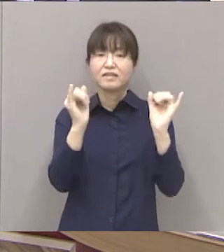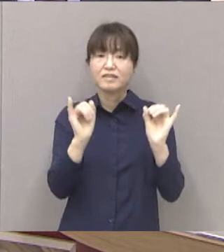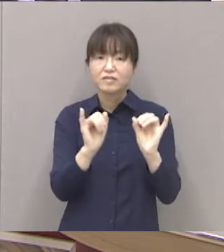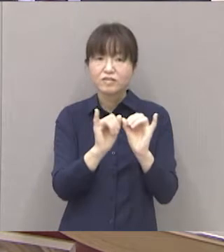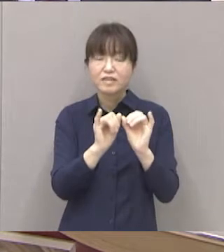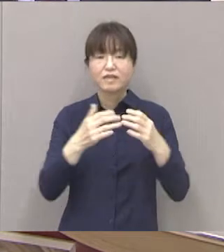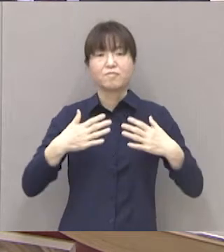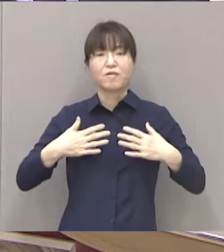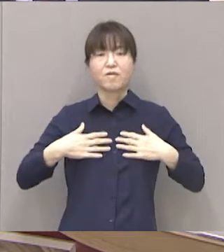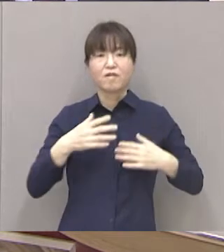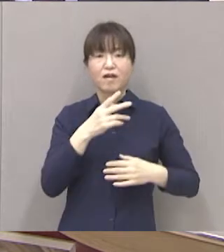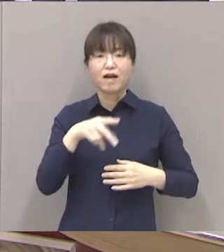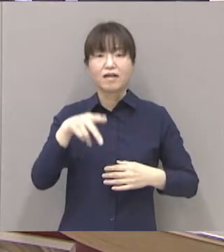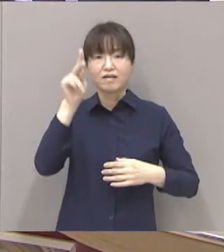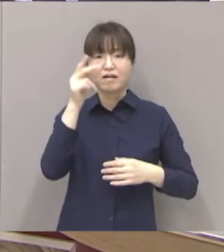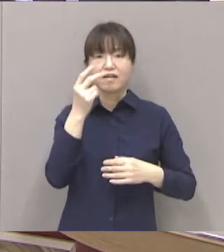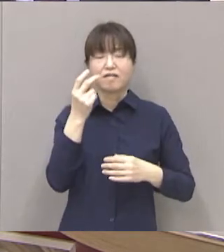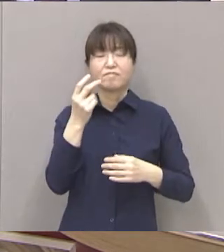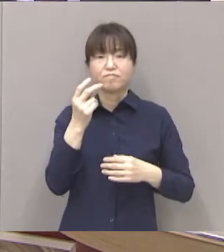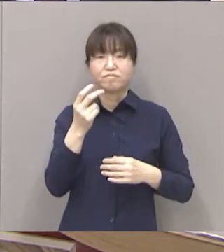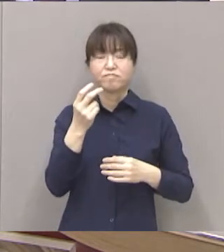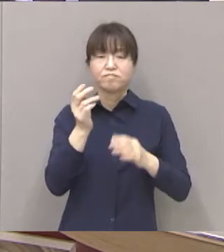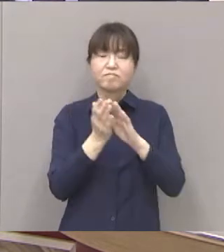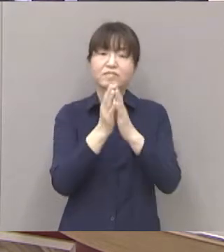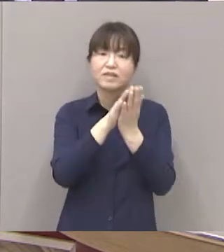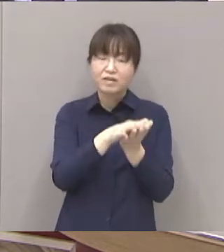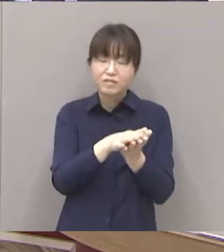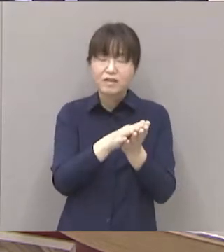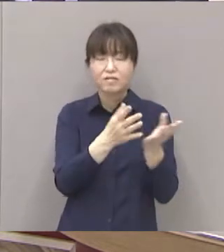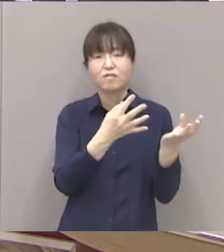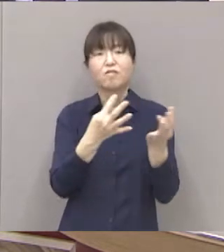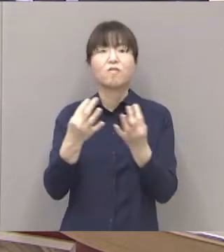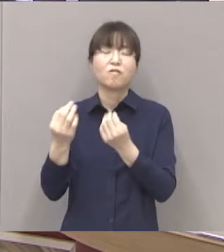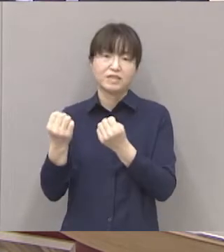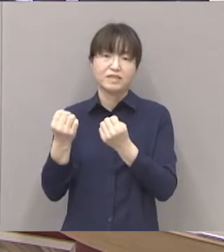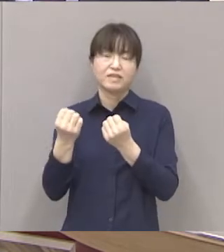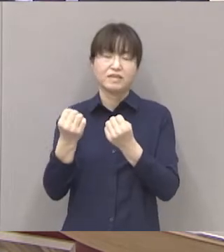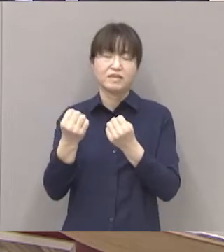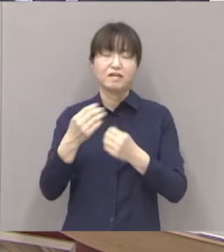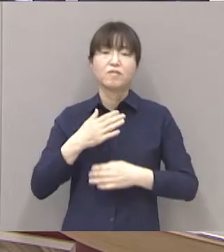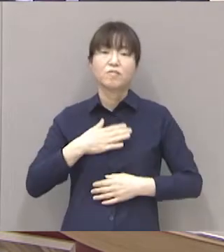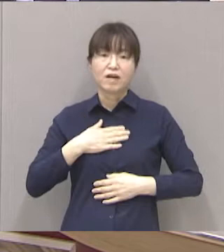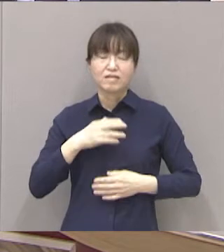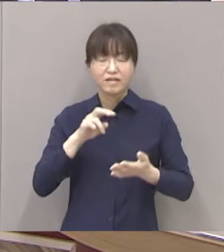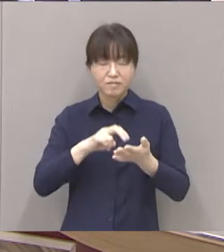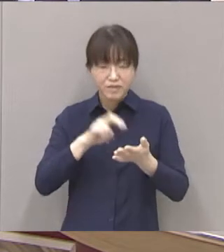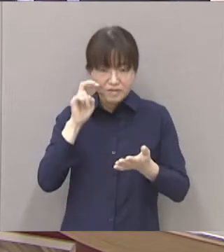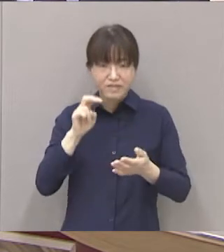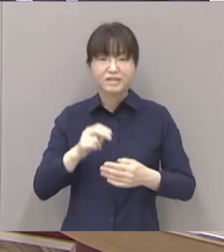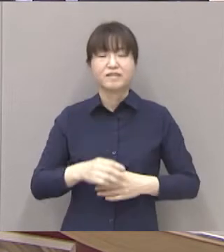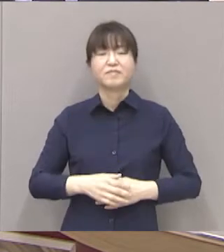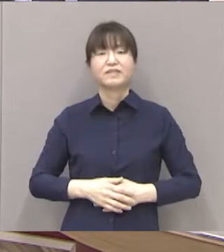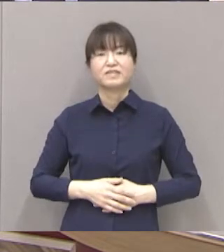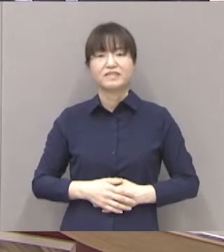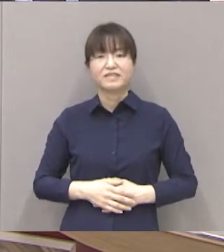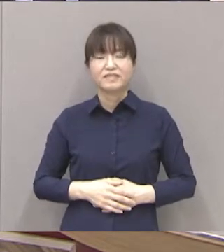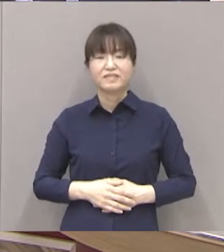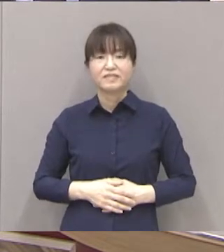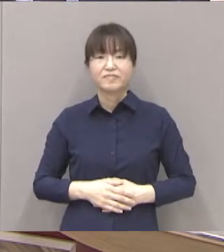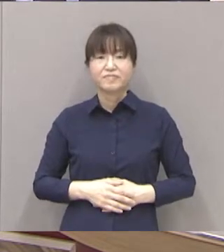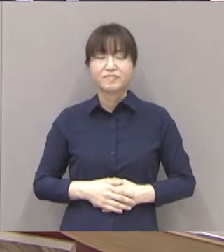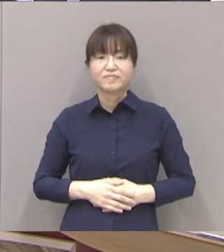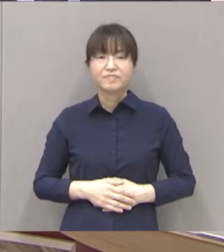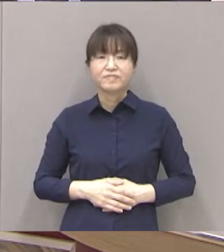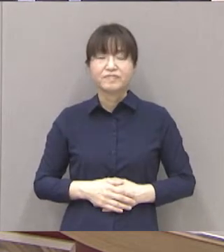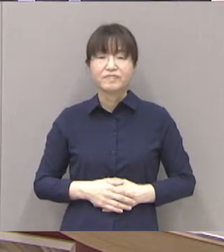肺がんと診断される方そして背後でなくなる方が多いということがわかってちょっと驚いていますあのところで